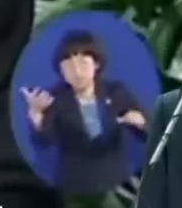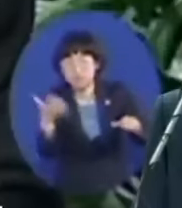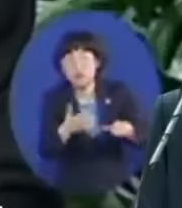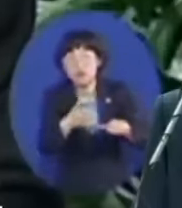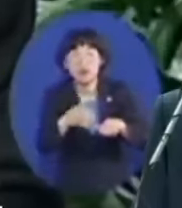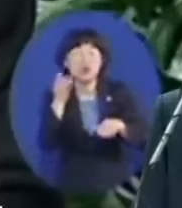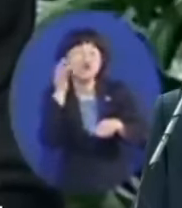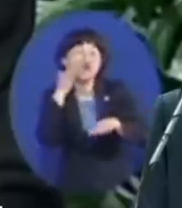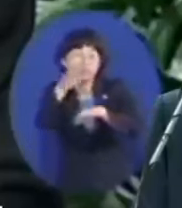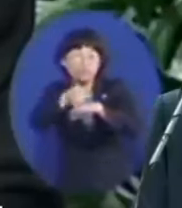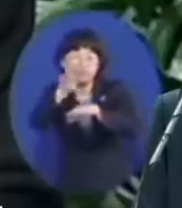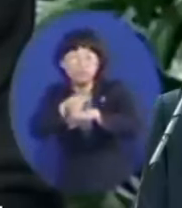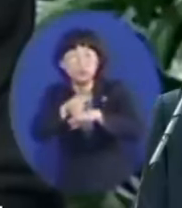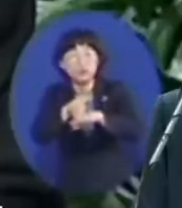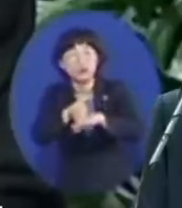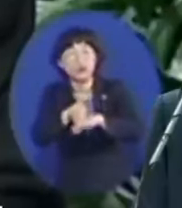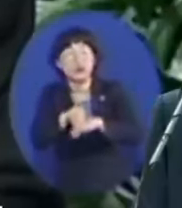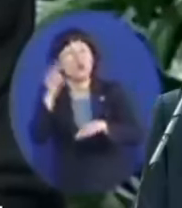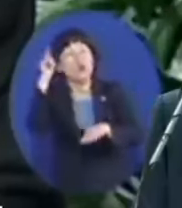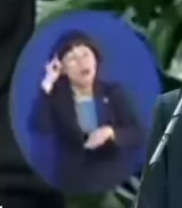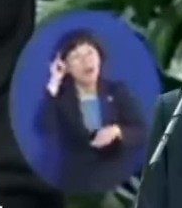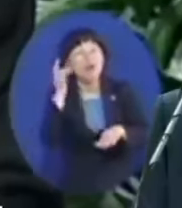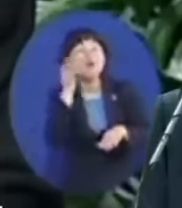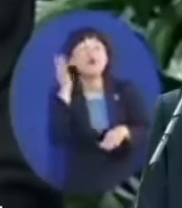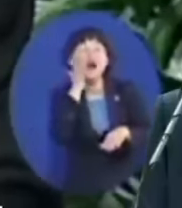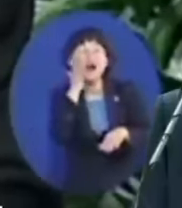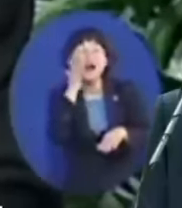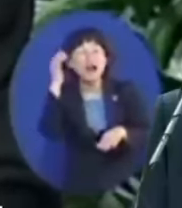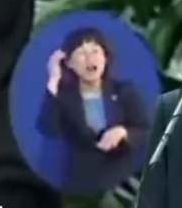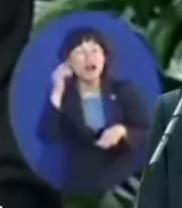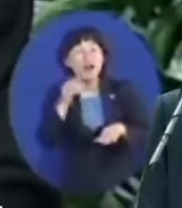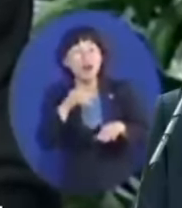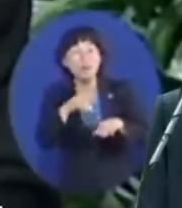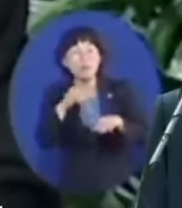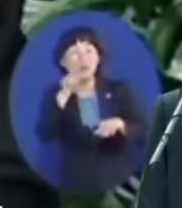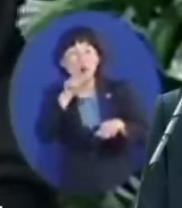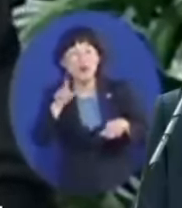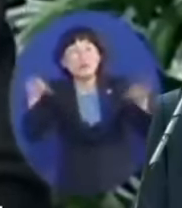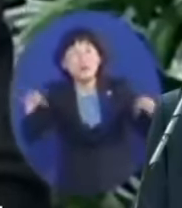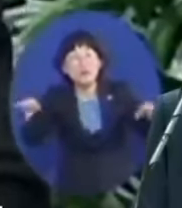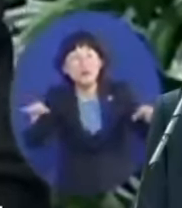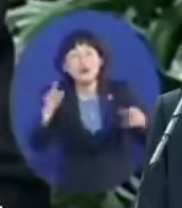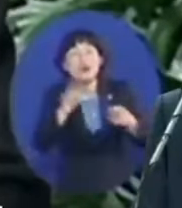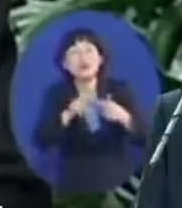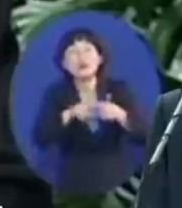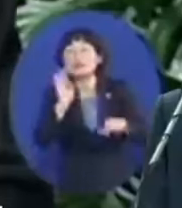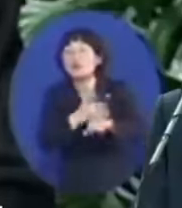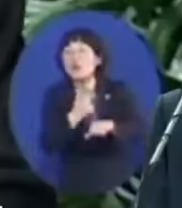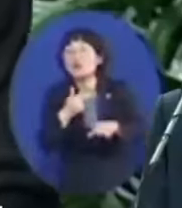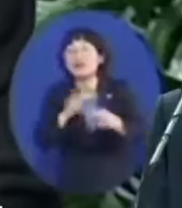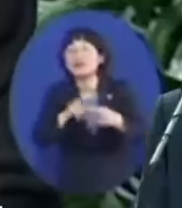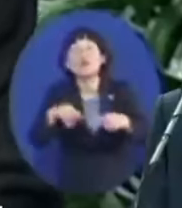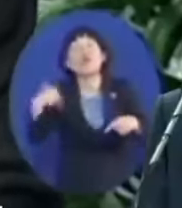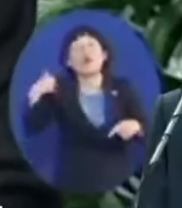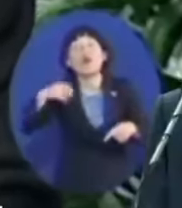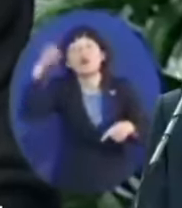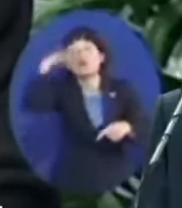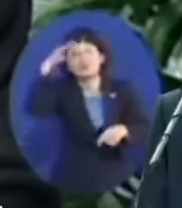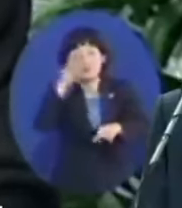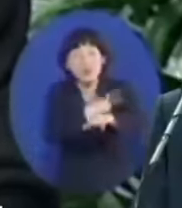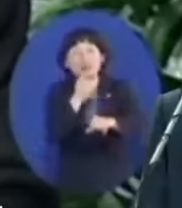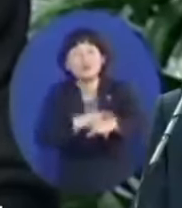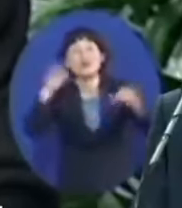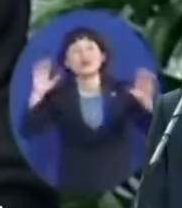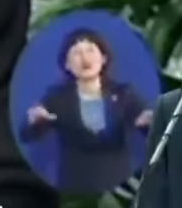있냐? 호박벌레는 과학자가 아니기 때문에 그런 것입니다. 자기가 못 난다는 것을 몰랐기 때문에 나는 것입니다.